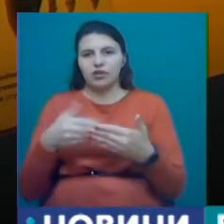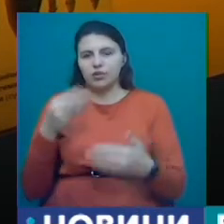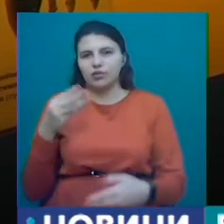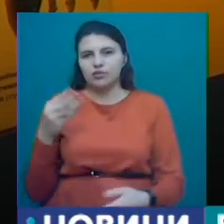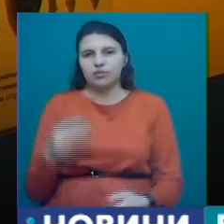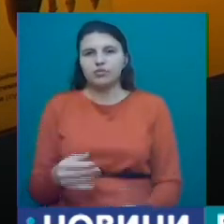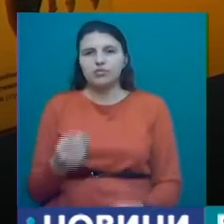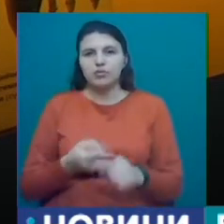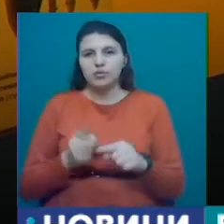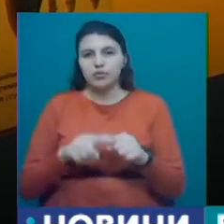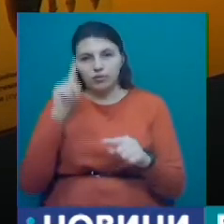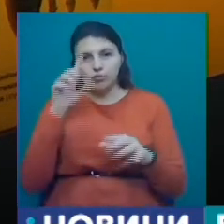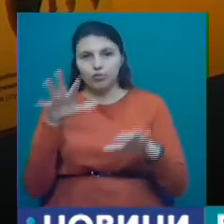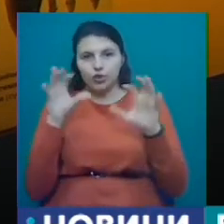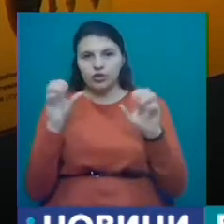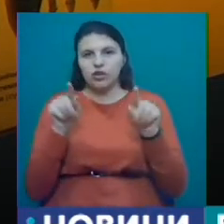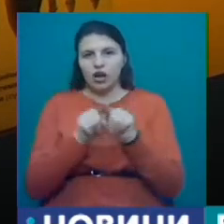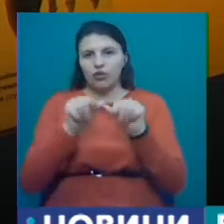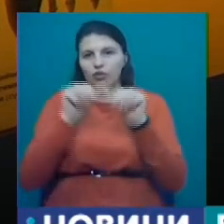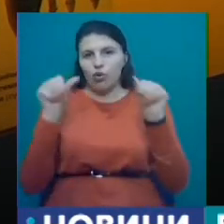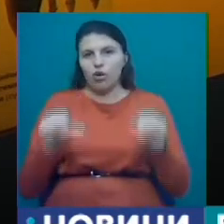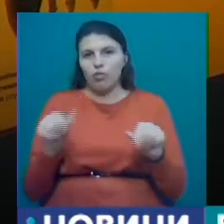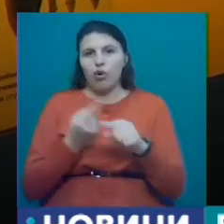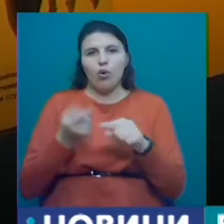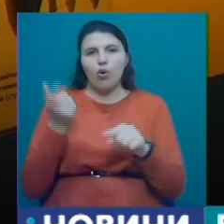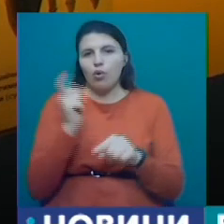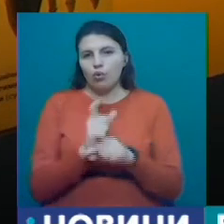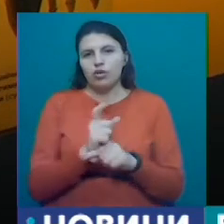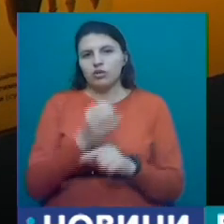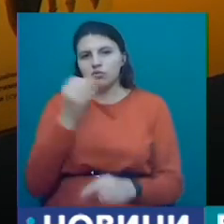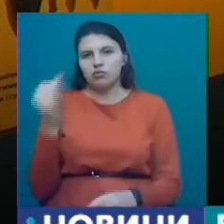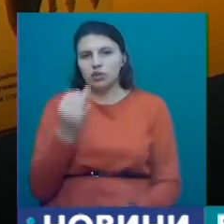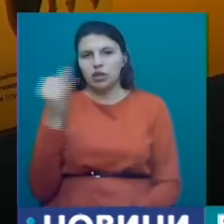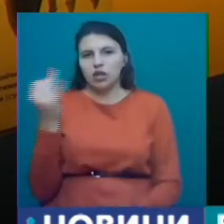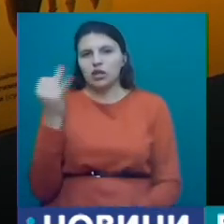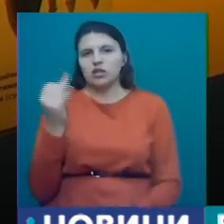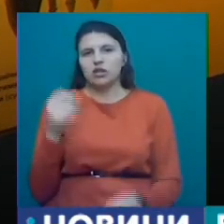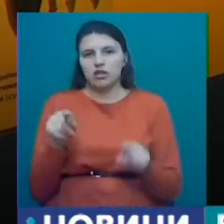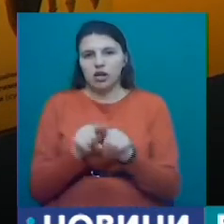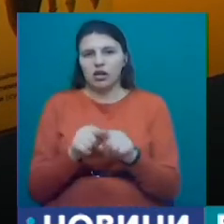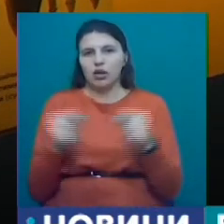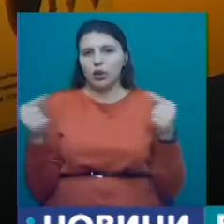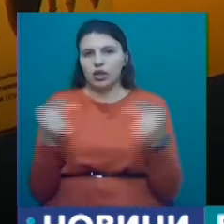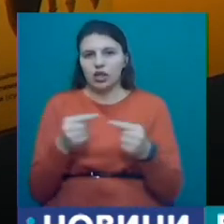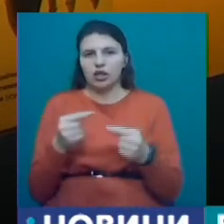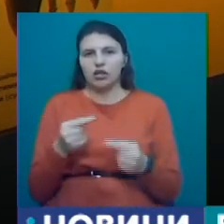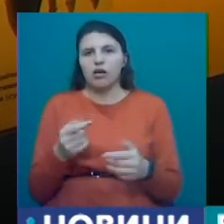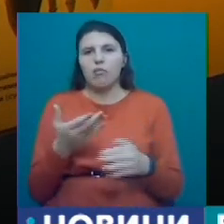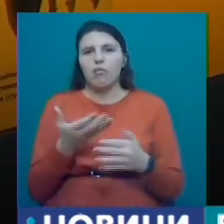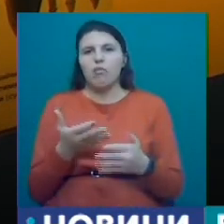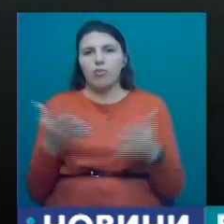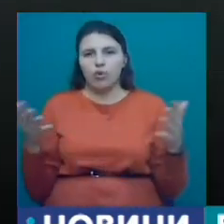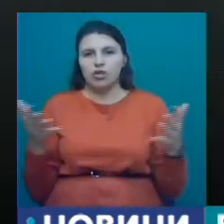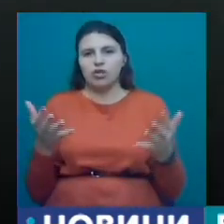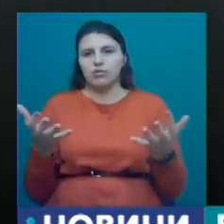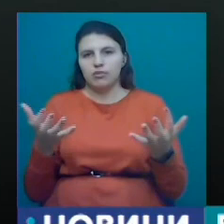сучасному сприйняттю такої інформації. Вона дуже конкретна, вона дуже така дайджестова і, будь ласка, все ж тим більше, все рівно